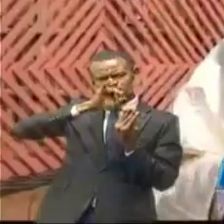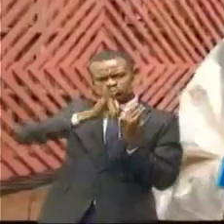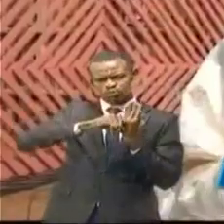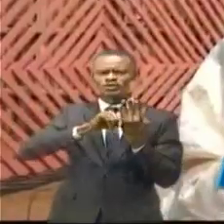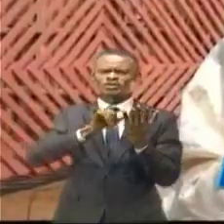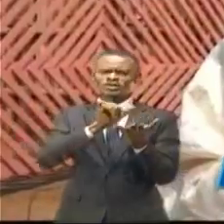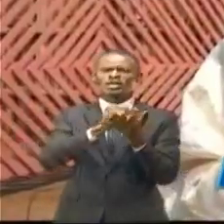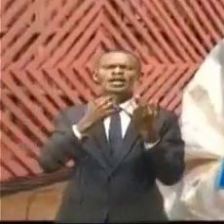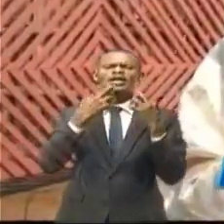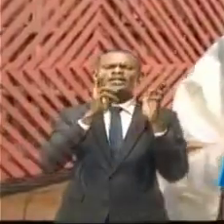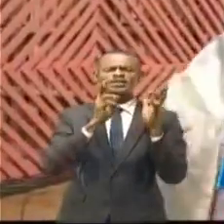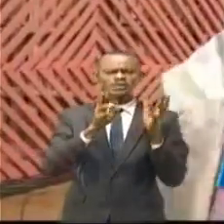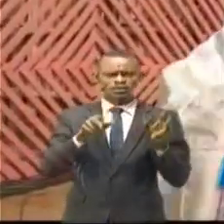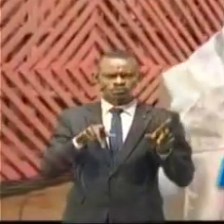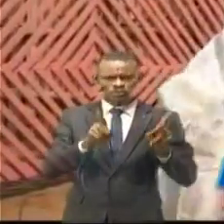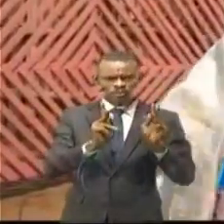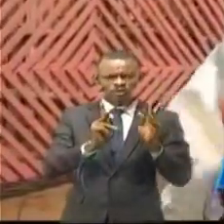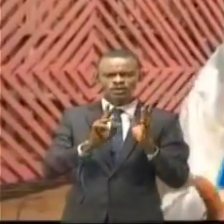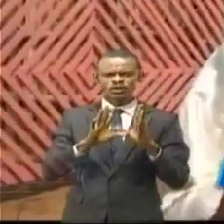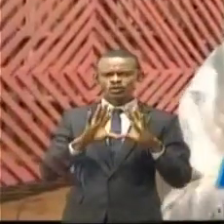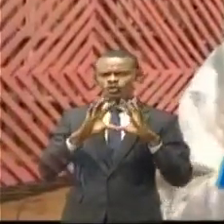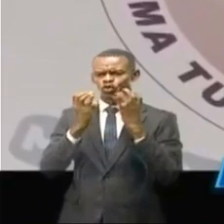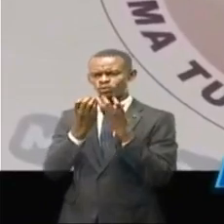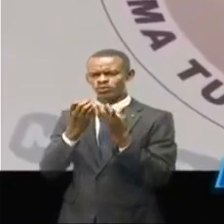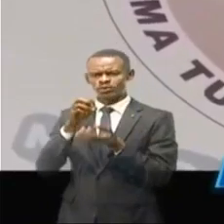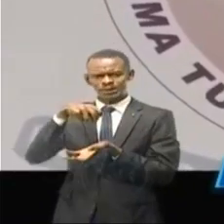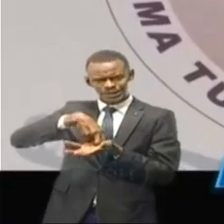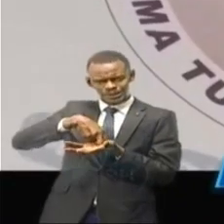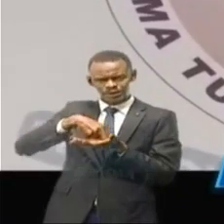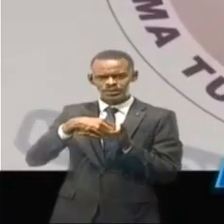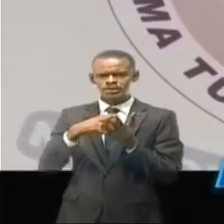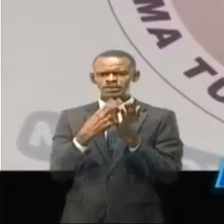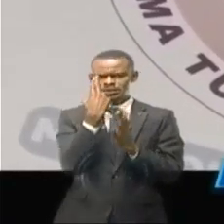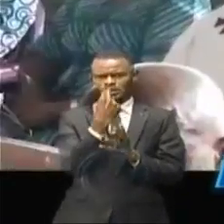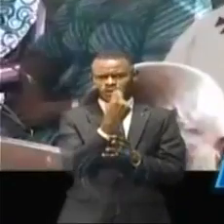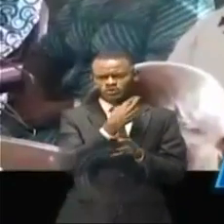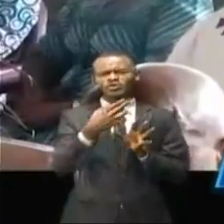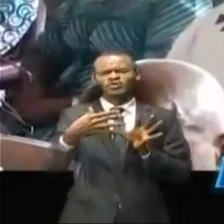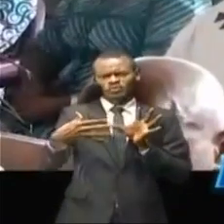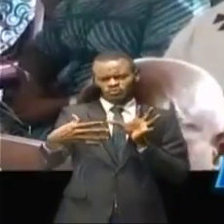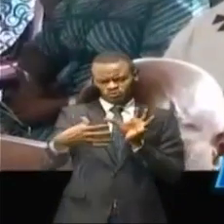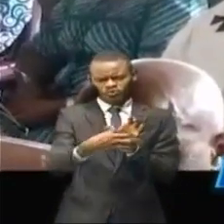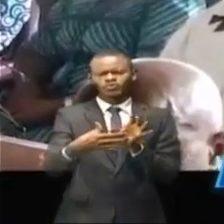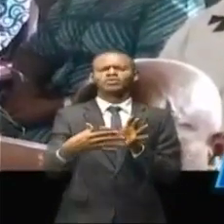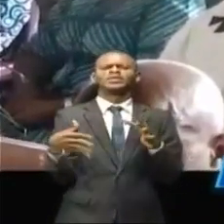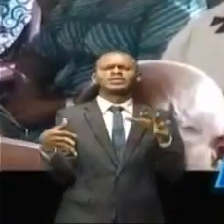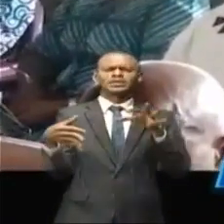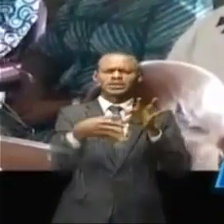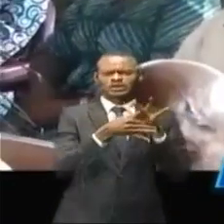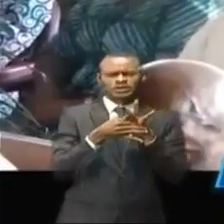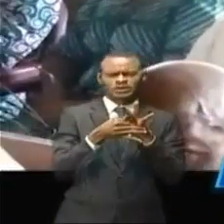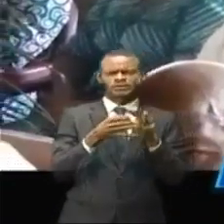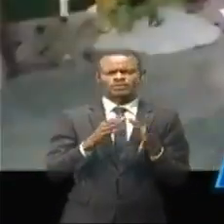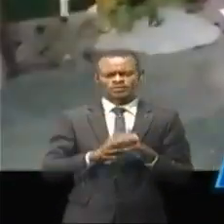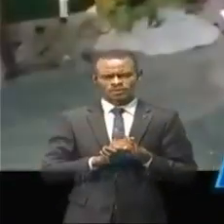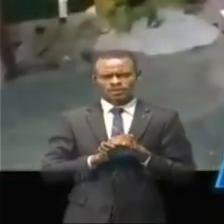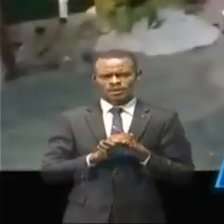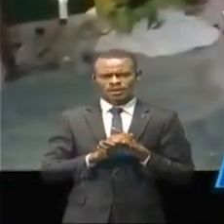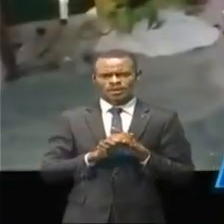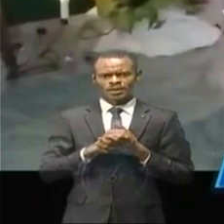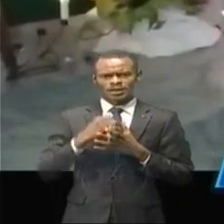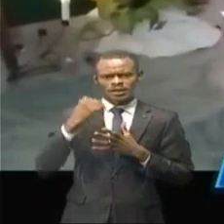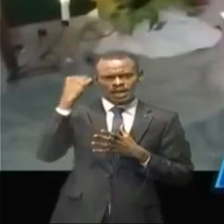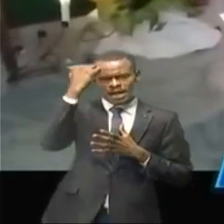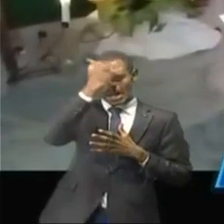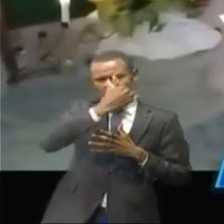et protestantes vivent dans la paix. C'est l'abbé Jean-René Gamouchi qui est le nouveau curé de la